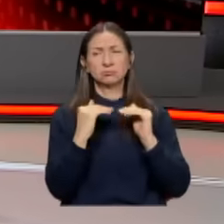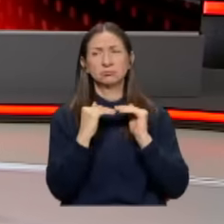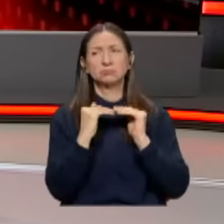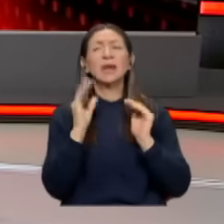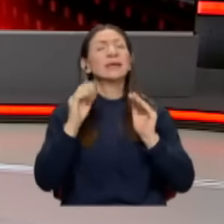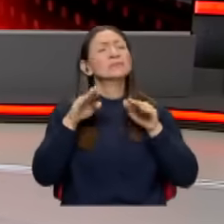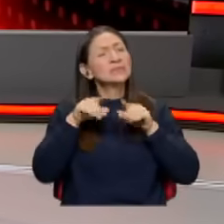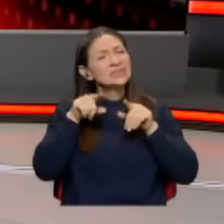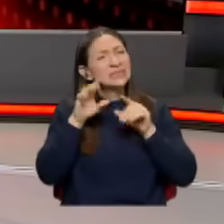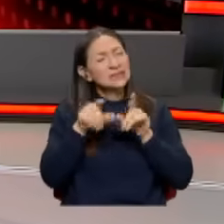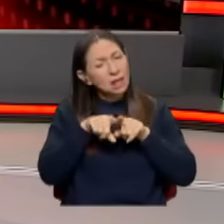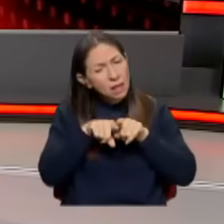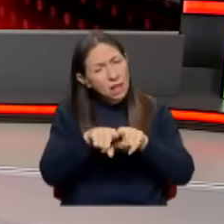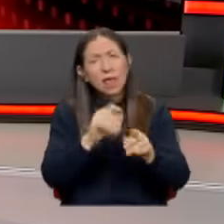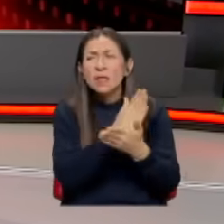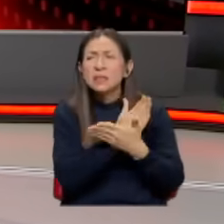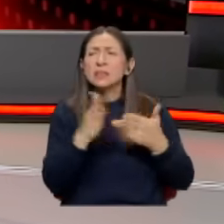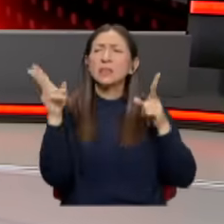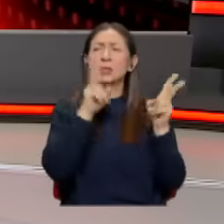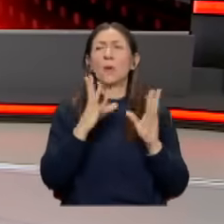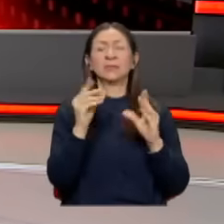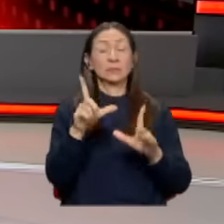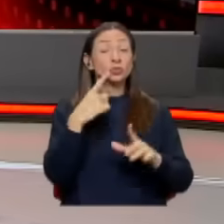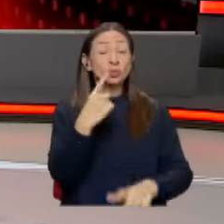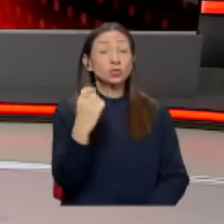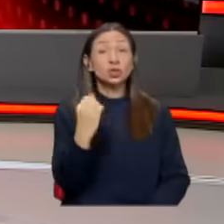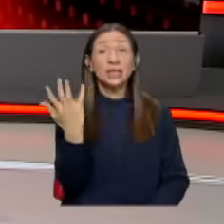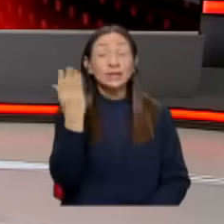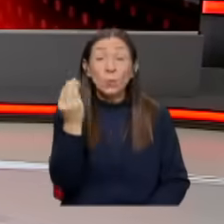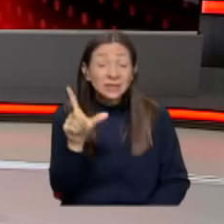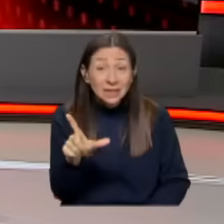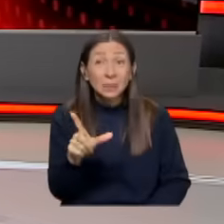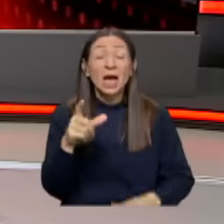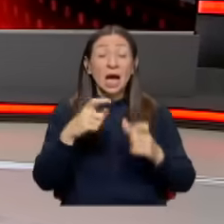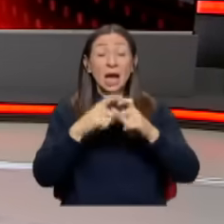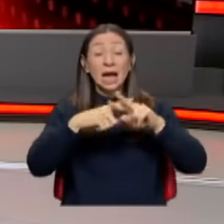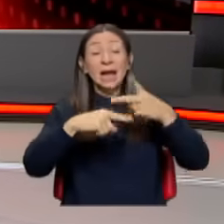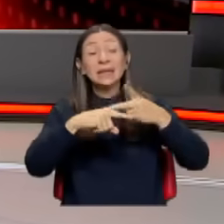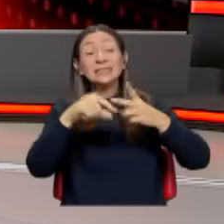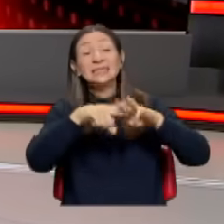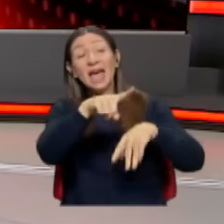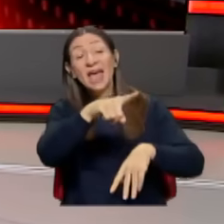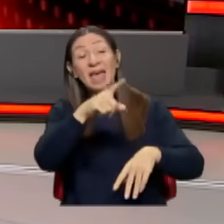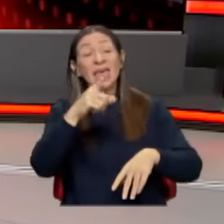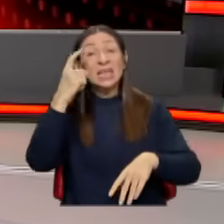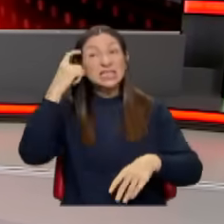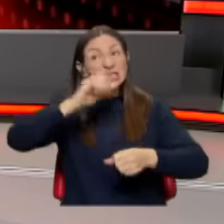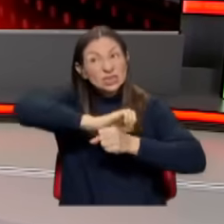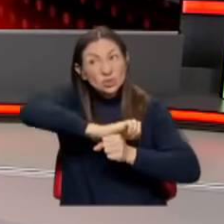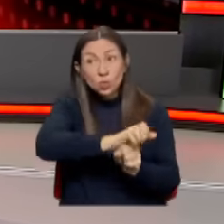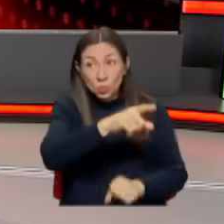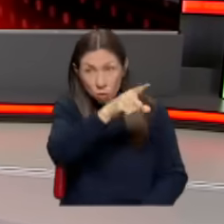lazım. Mesela sözünüzün gücü nerede olmalı? İşte Gazze'de çekilen İsrail